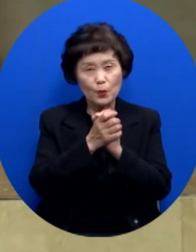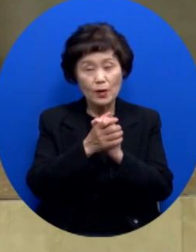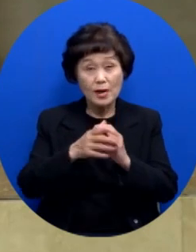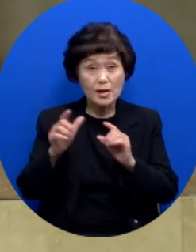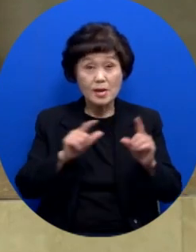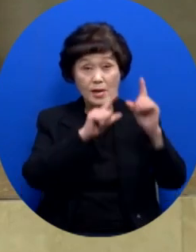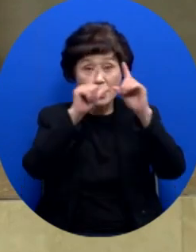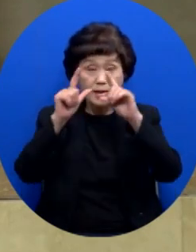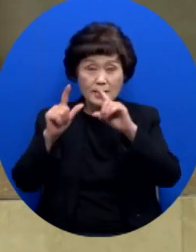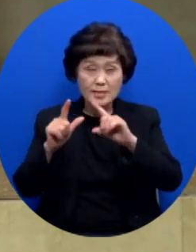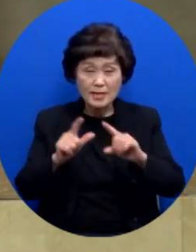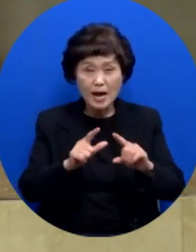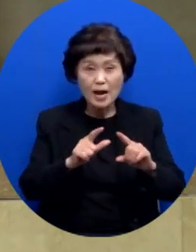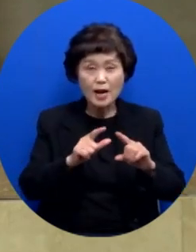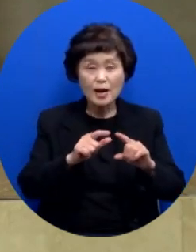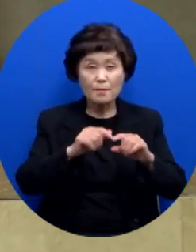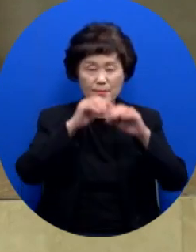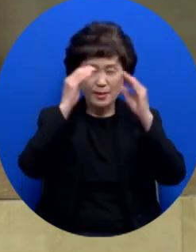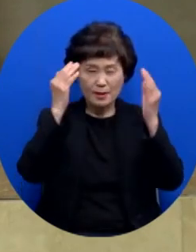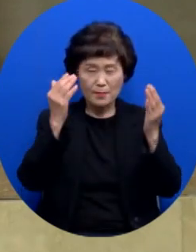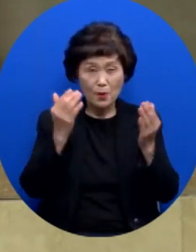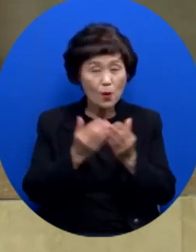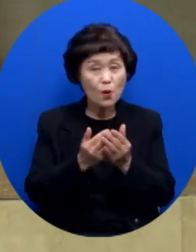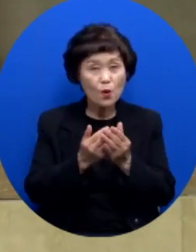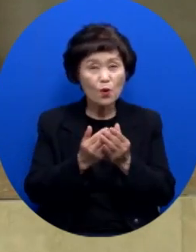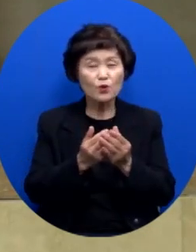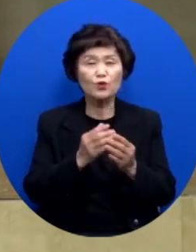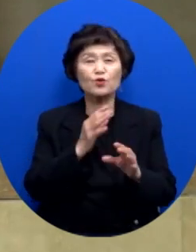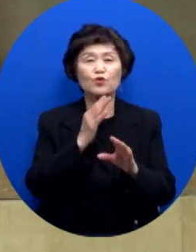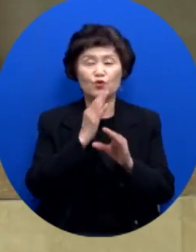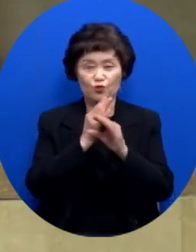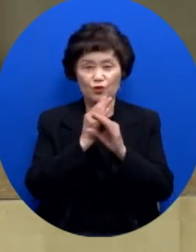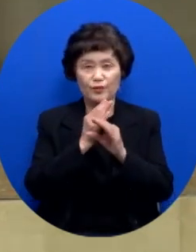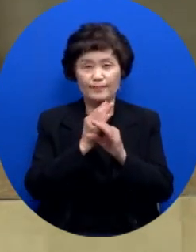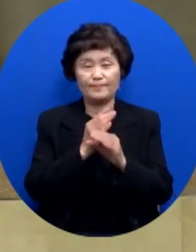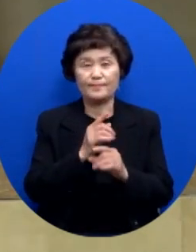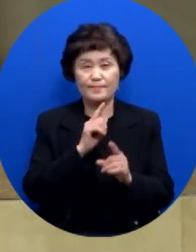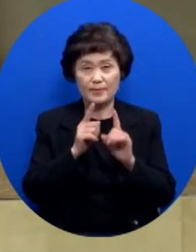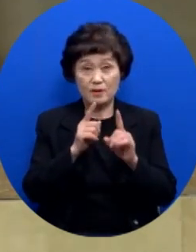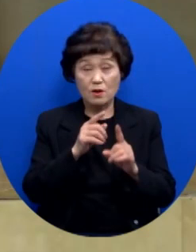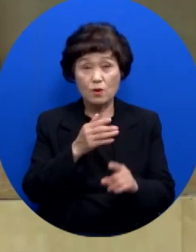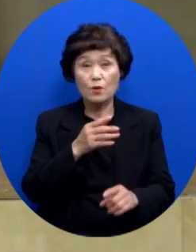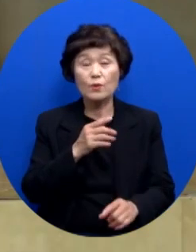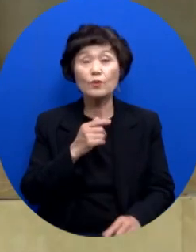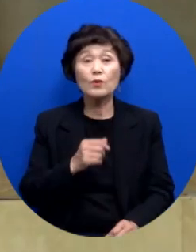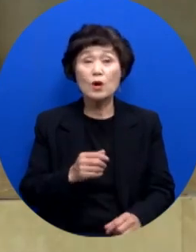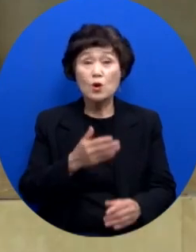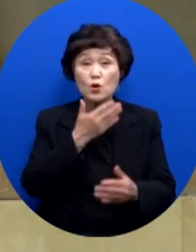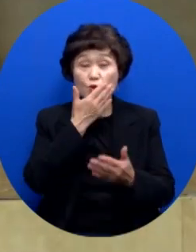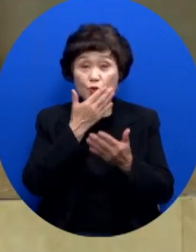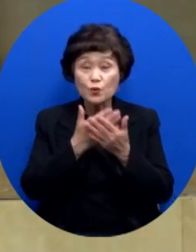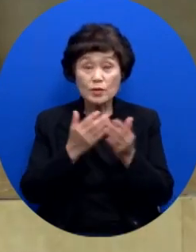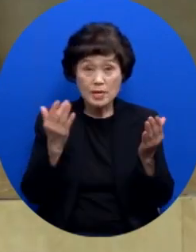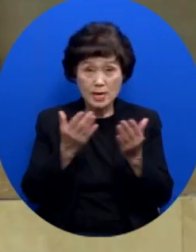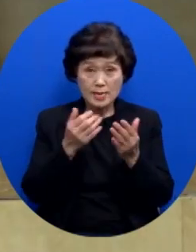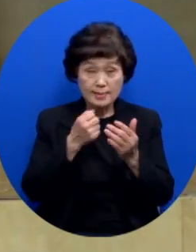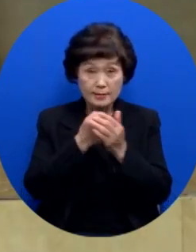끌어가는 그런 핵심적인 것이었다고 생각하고요. 중요한 일들을 결정할 때마다